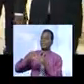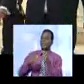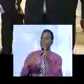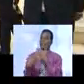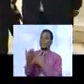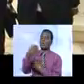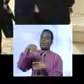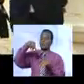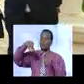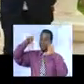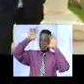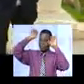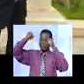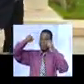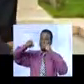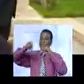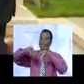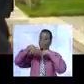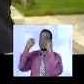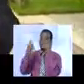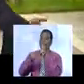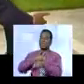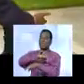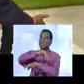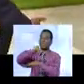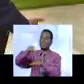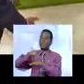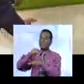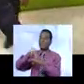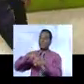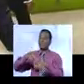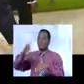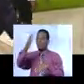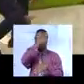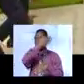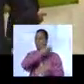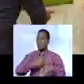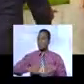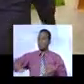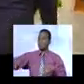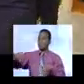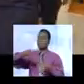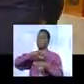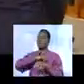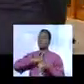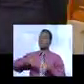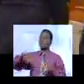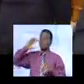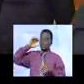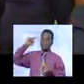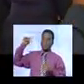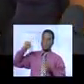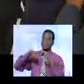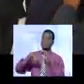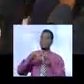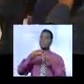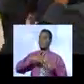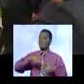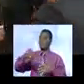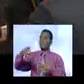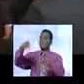le président de l'Assemblée nationale du Royaume du Cambodge et sa délégation, arrivée tôt ce